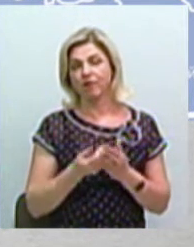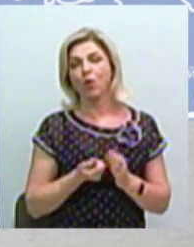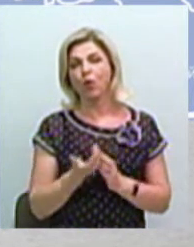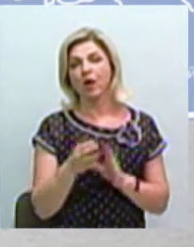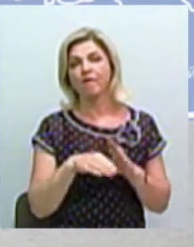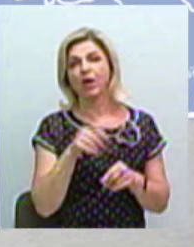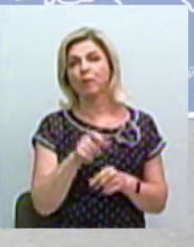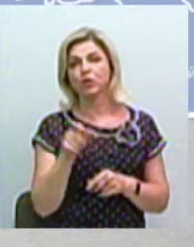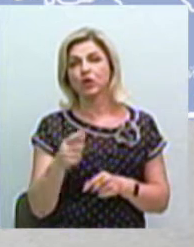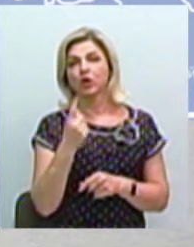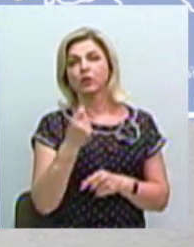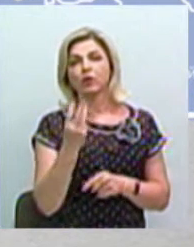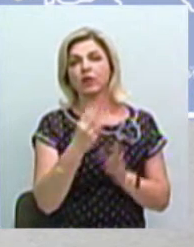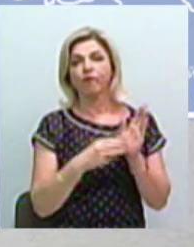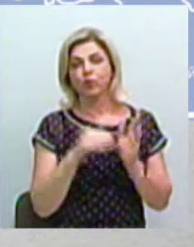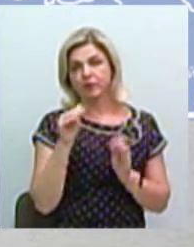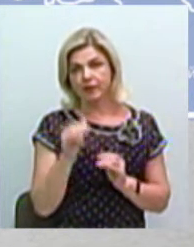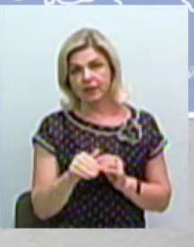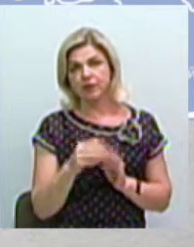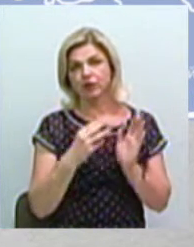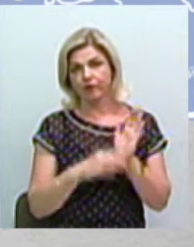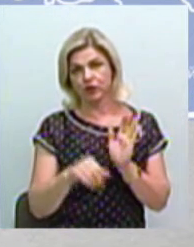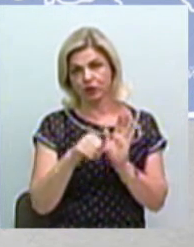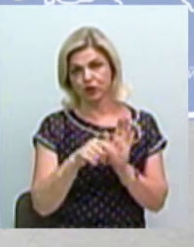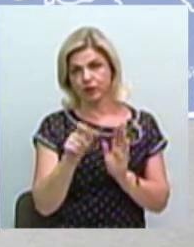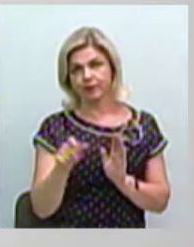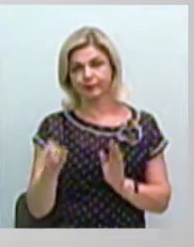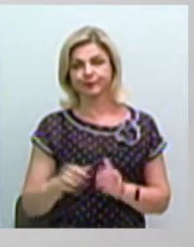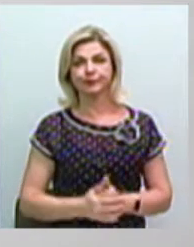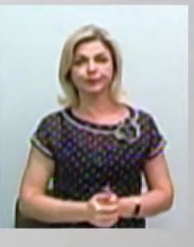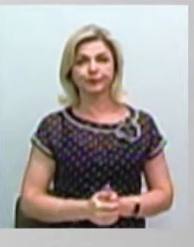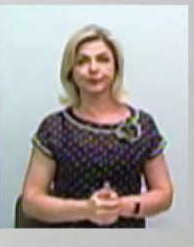виборців – 138 086.